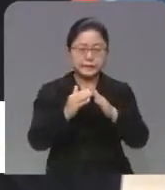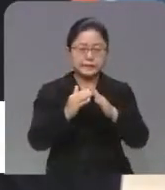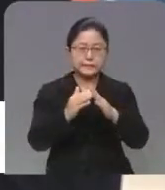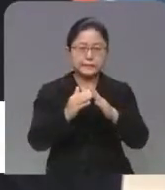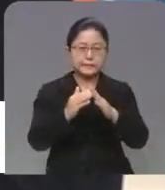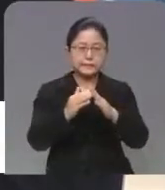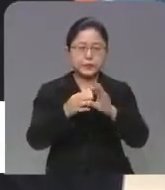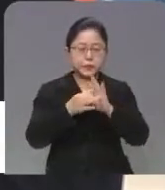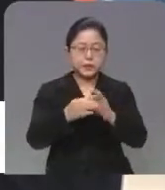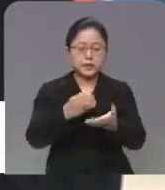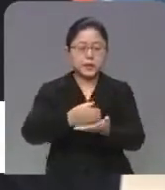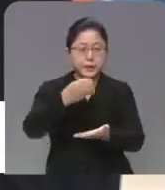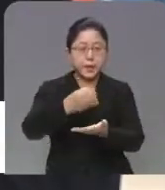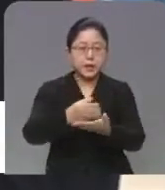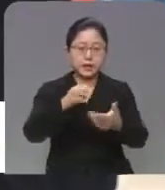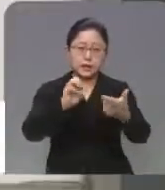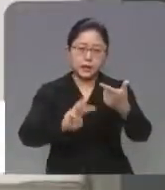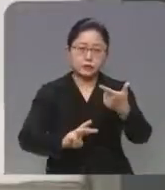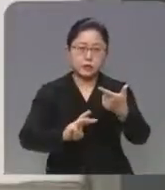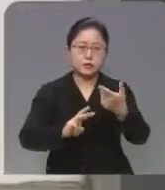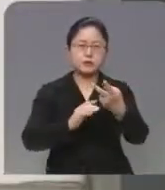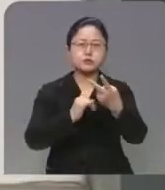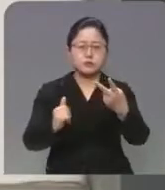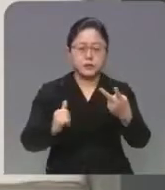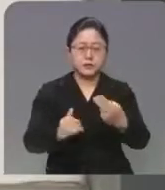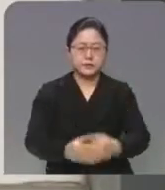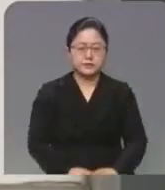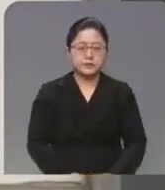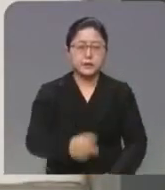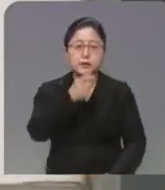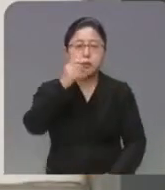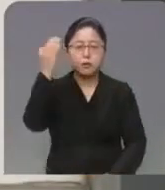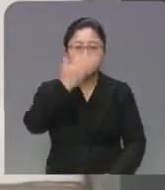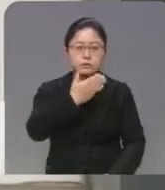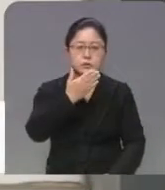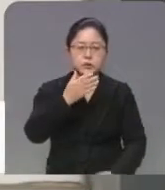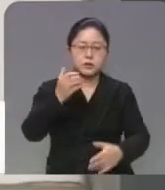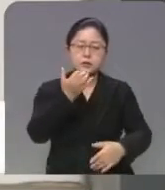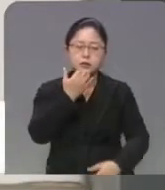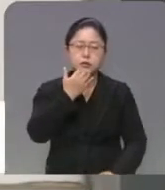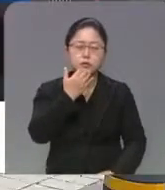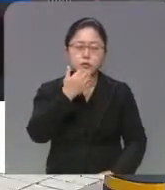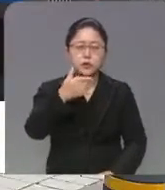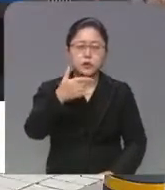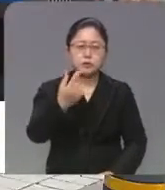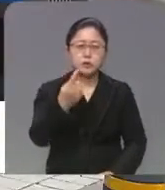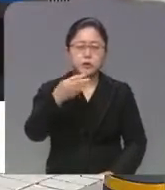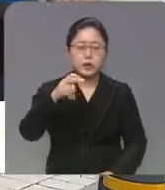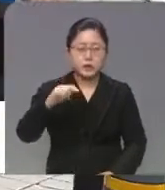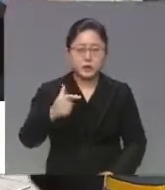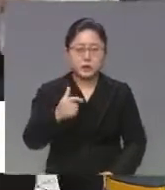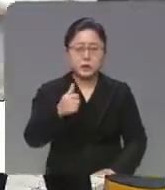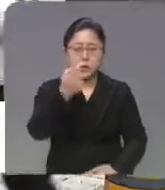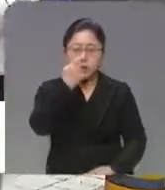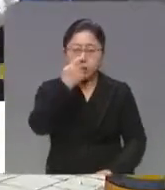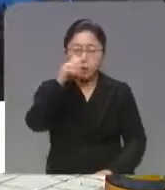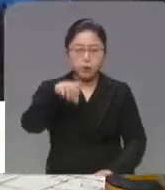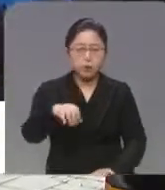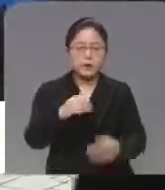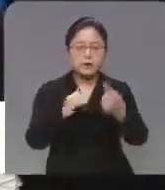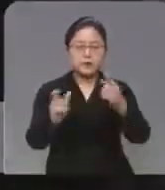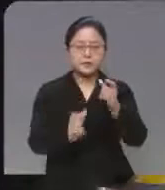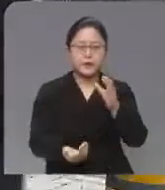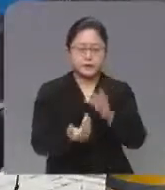확진자도 담양과 나주에서 1명씩 추가됐습니다. 여수에서는 서울 노량진 임용고시 학원발 확진자가 1명